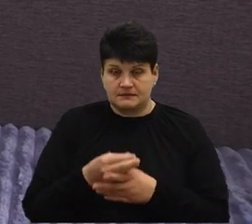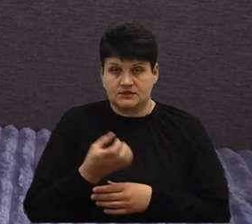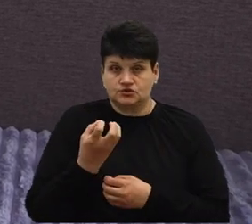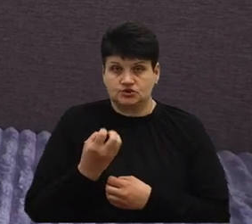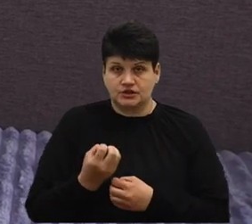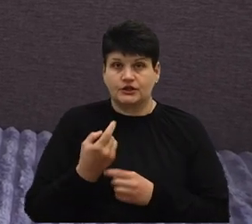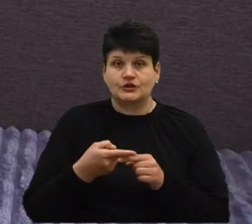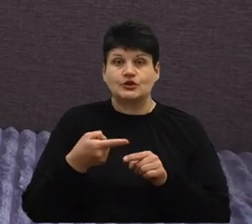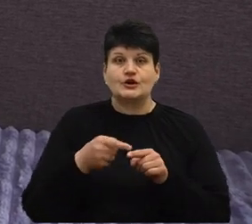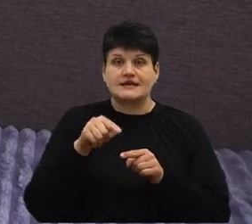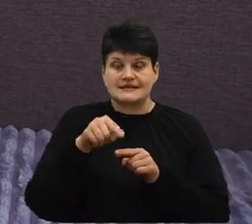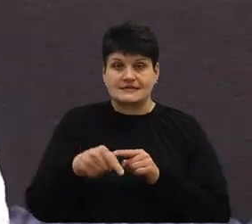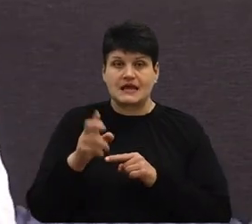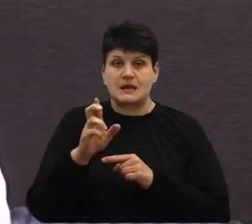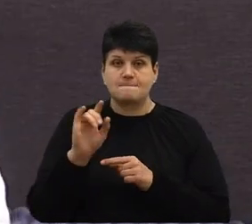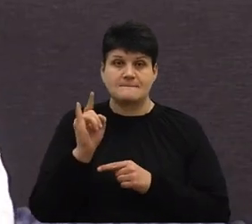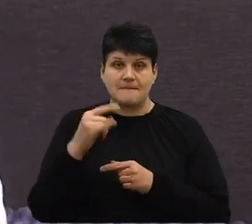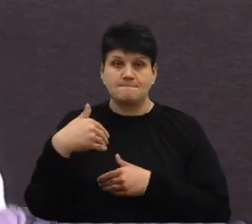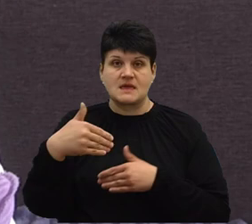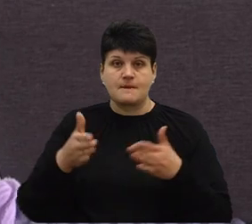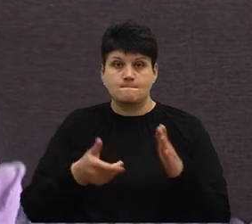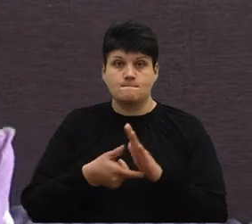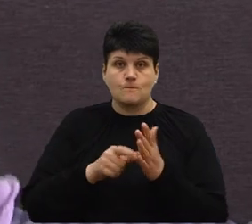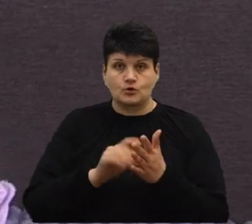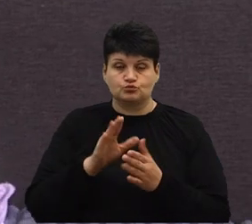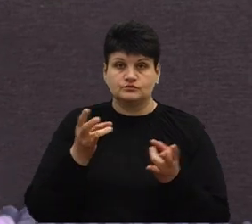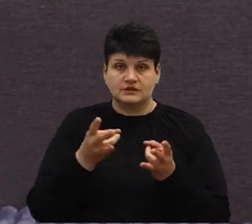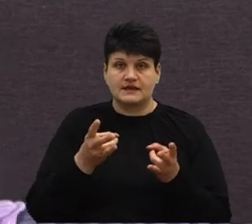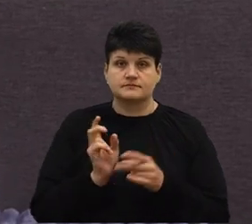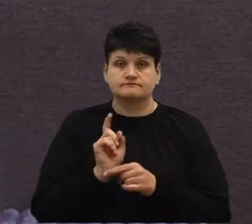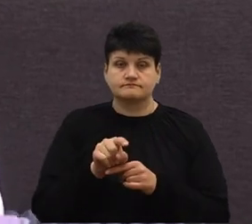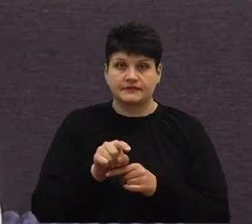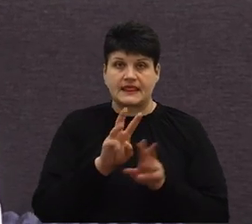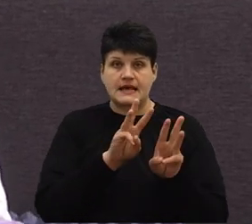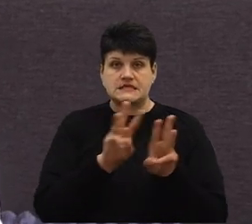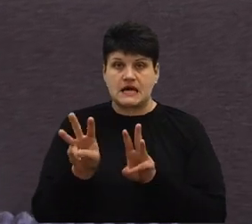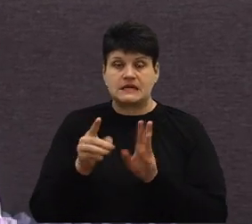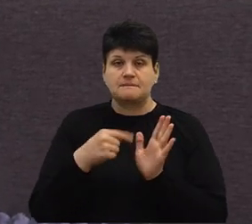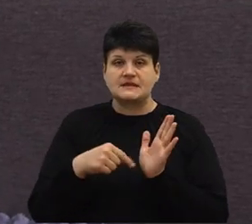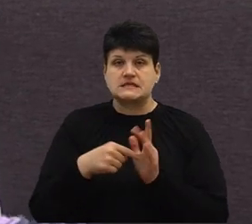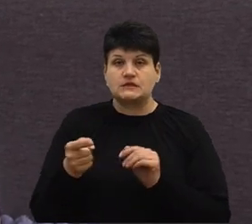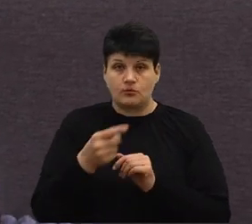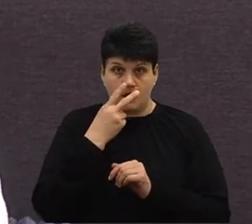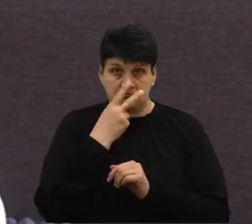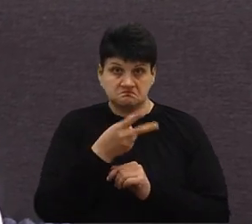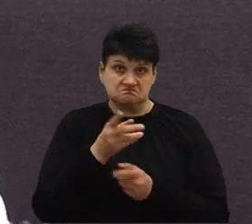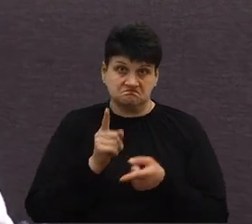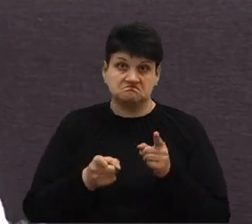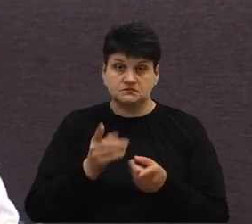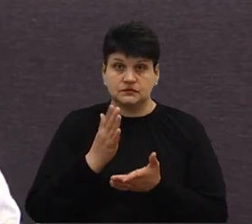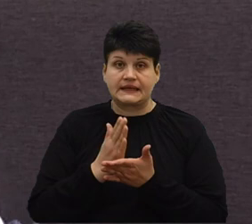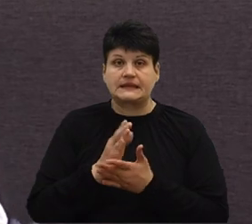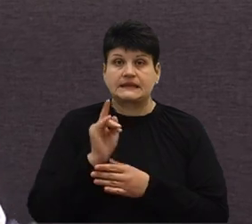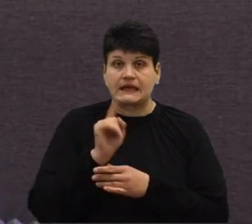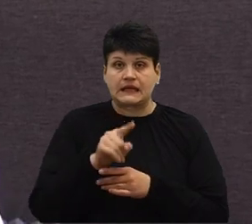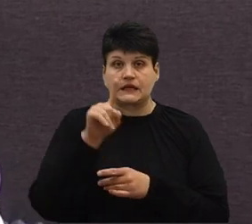бейбі-бокс Буде нам дуже потрібен я зайшла на сайт міста Тернополя і побачила що справді є таке побачила що там є